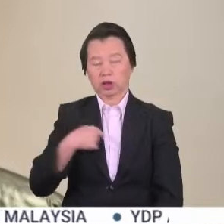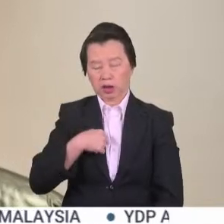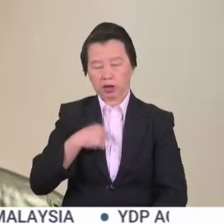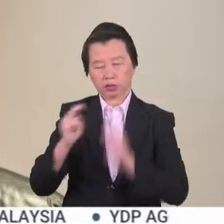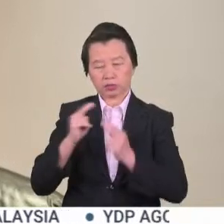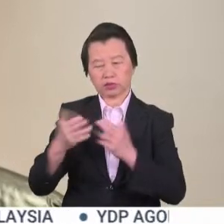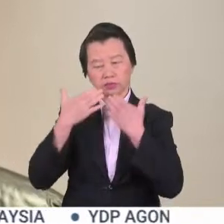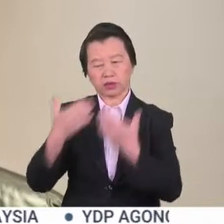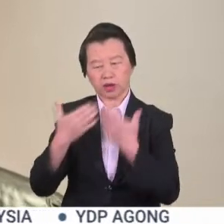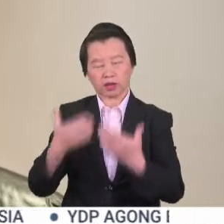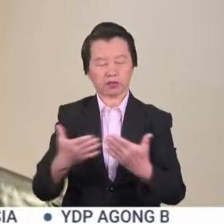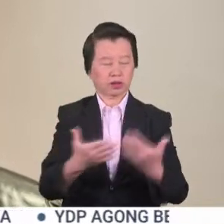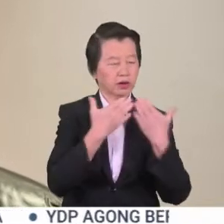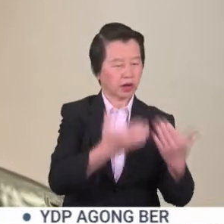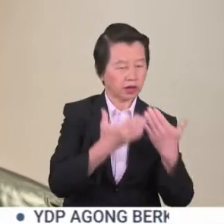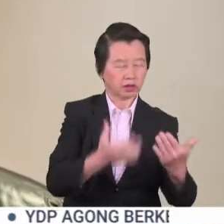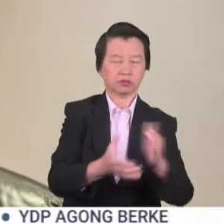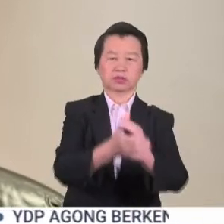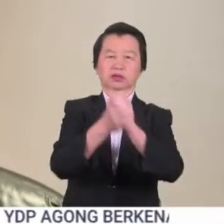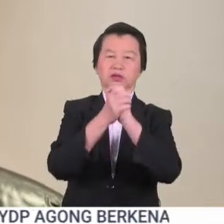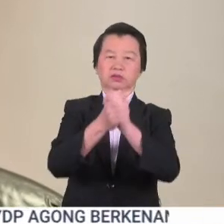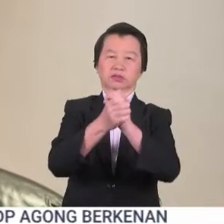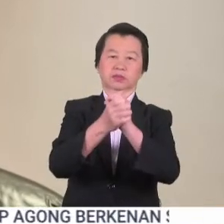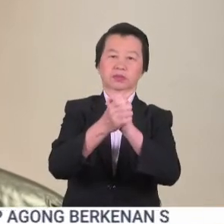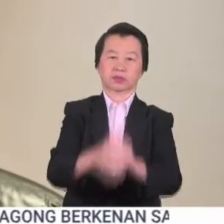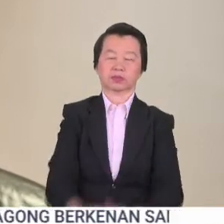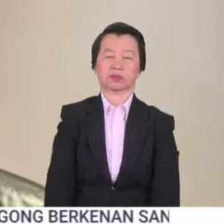terima kasih syabas dan